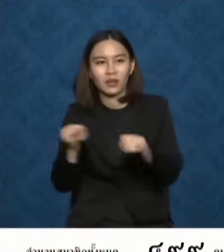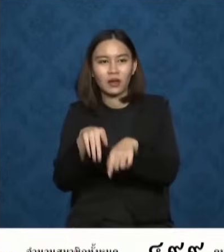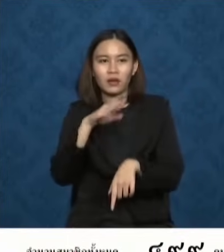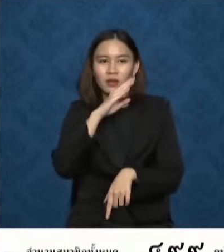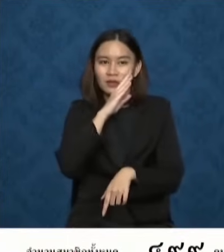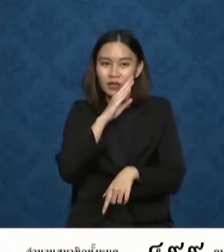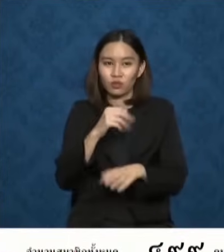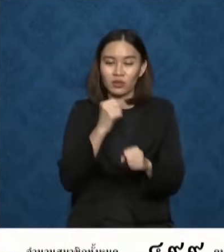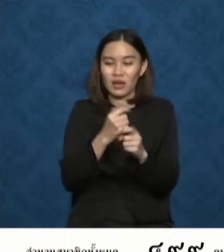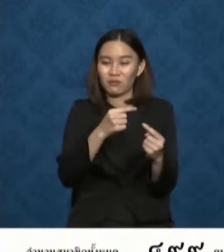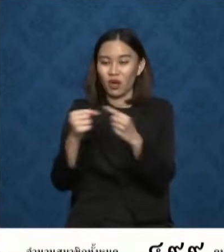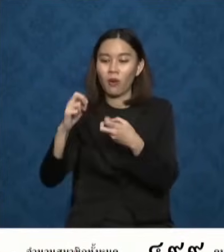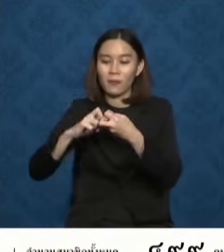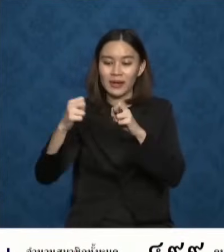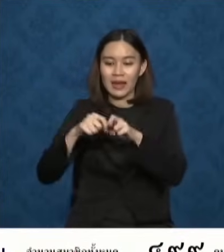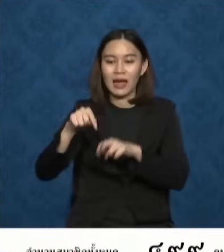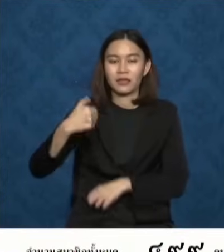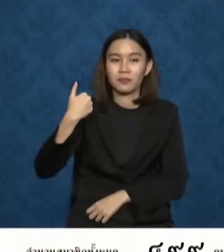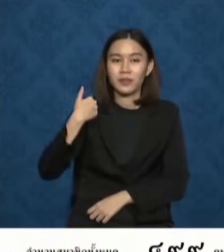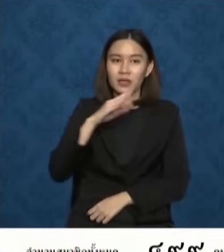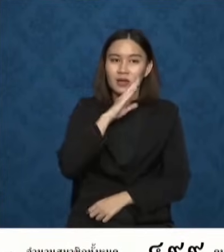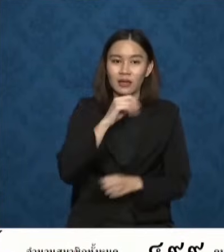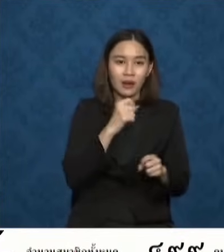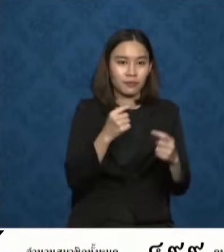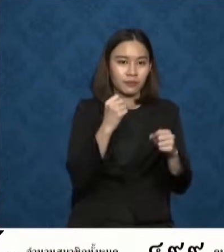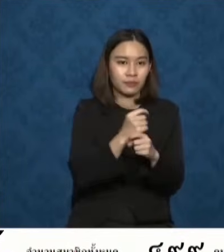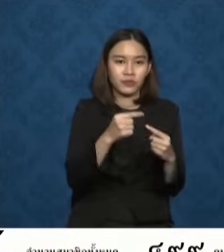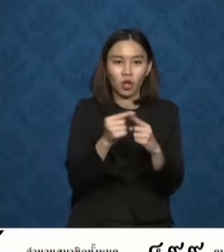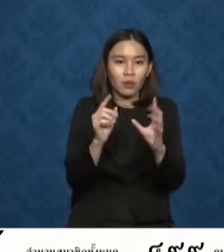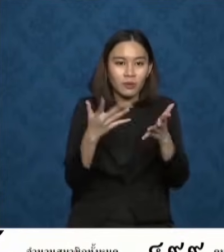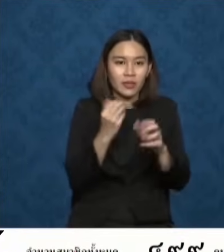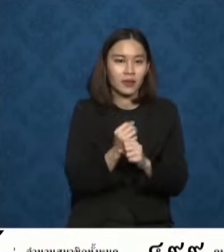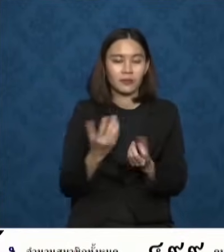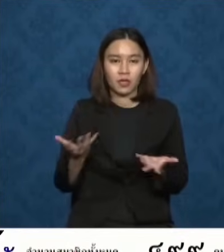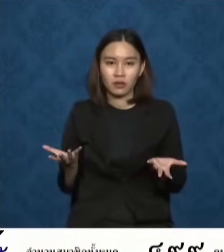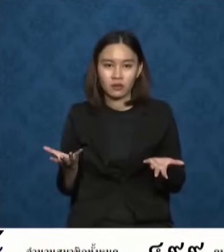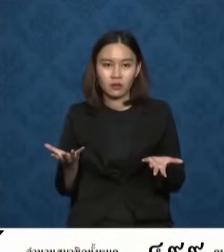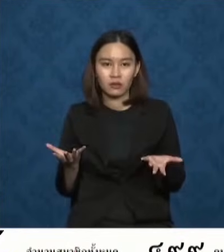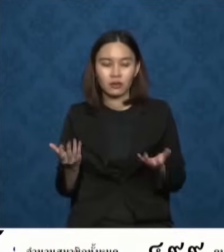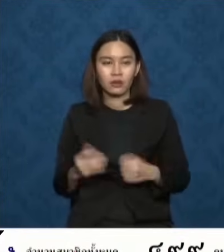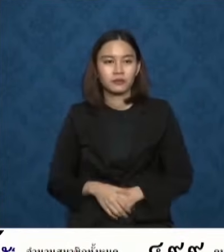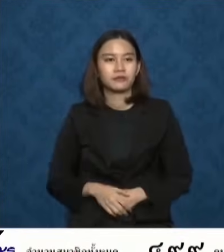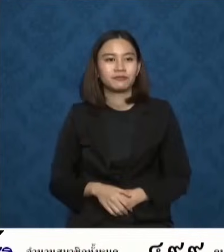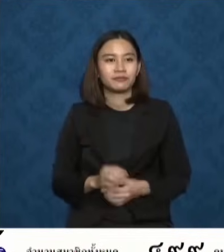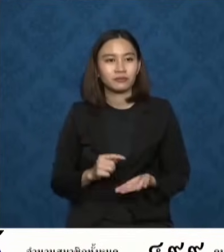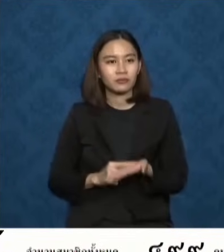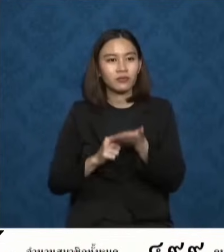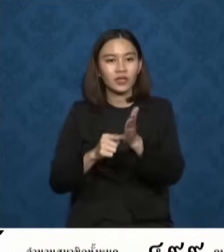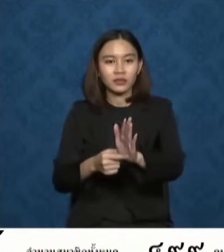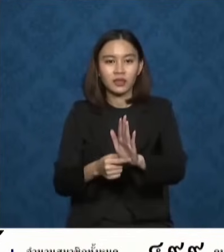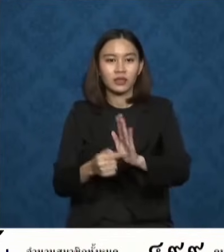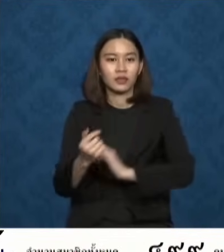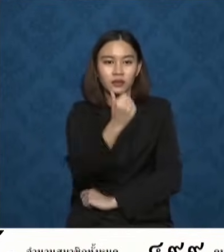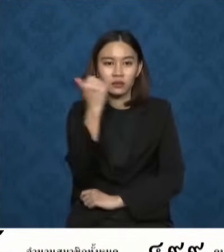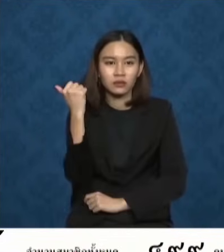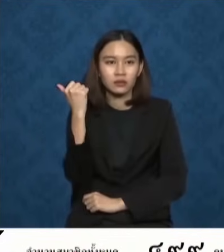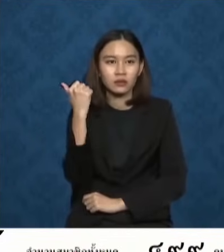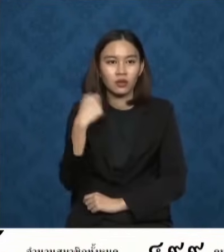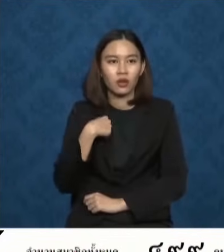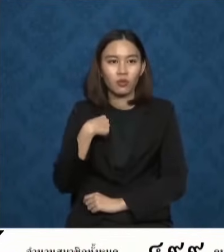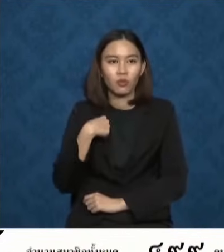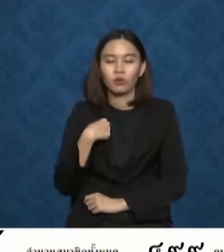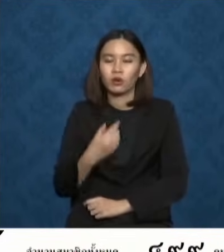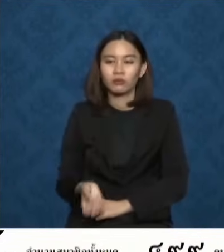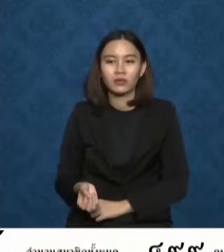อก็มีปัญหาเรื่องนี้ถ้าไม่เดินต่อทำไงก็เสนอเอาอย่างอื่นแทนผมก็โย